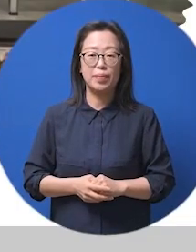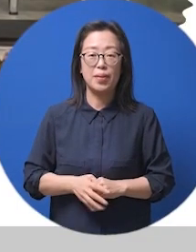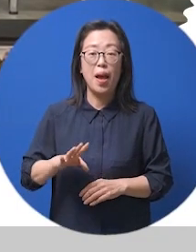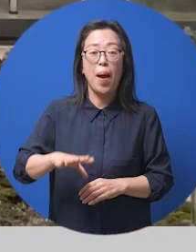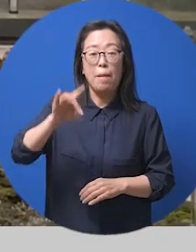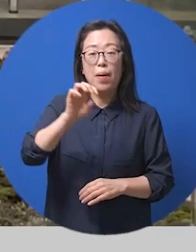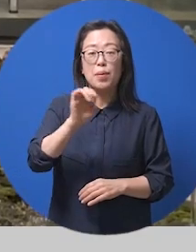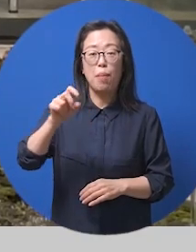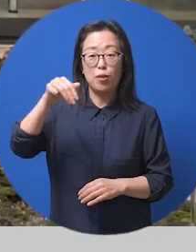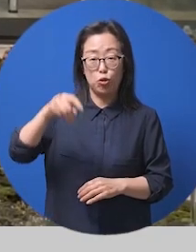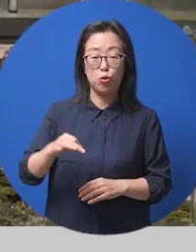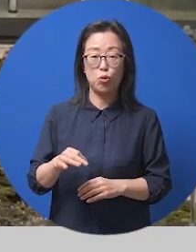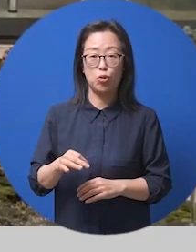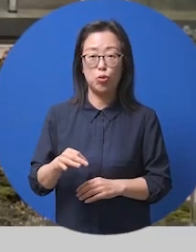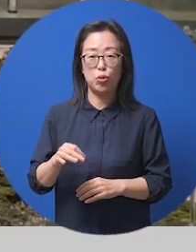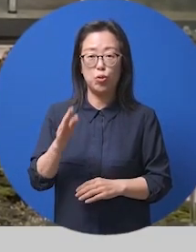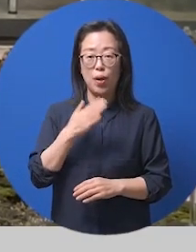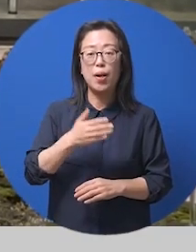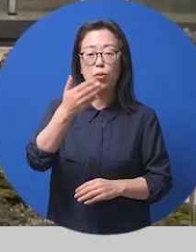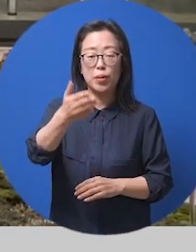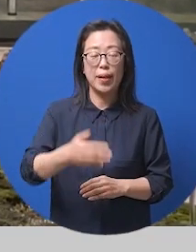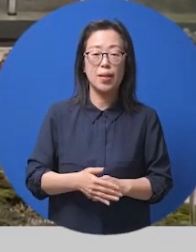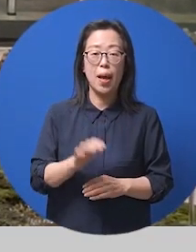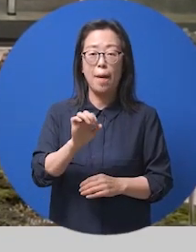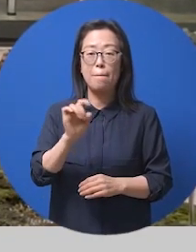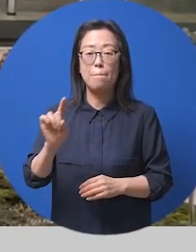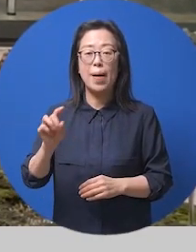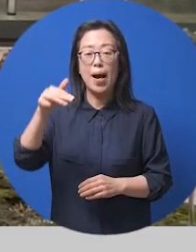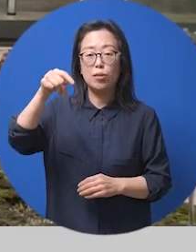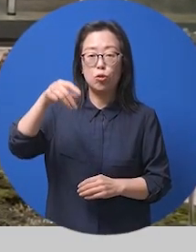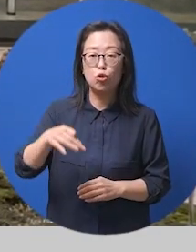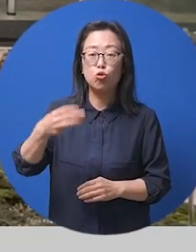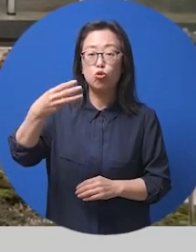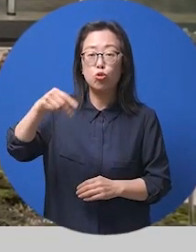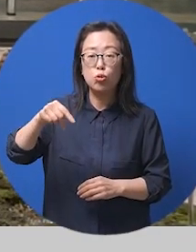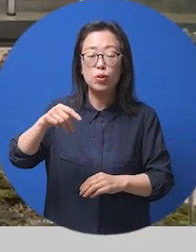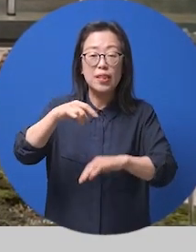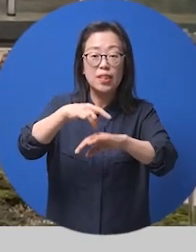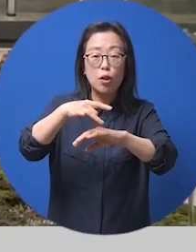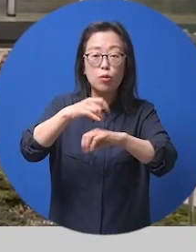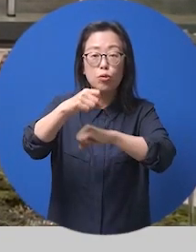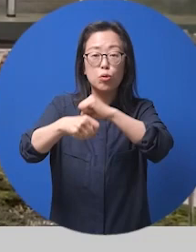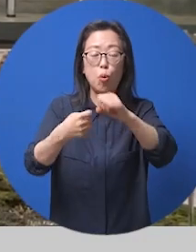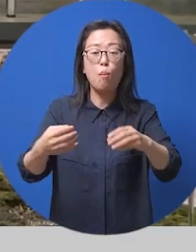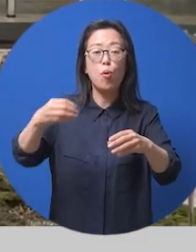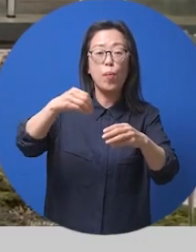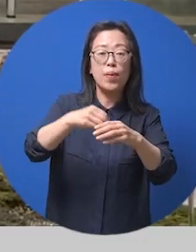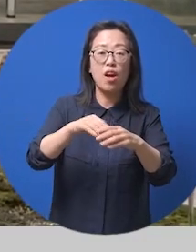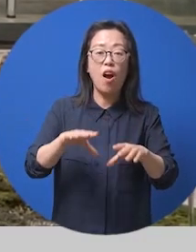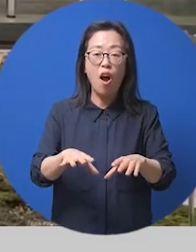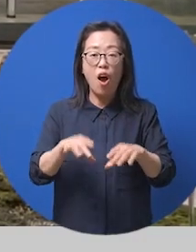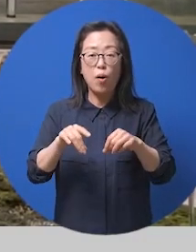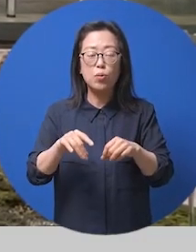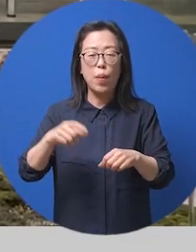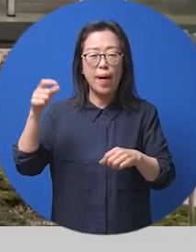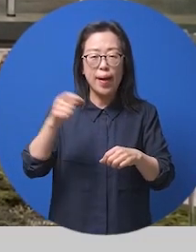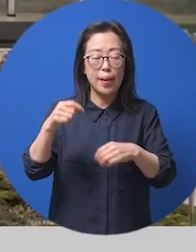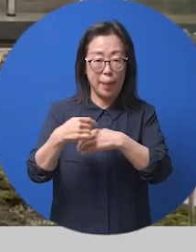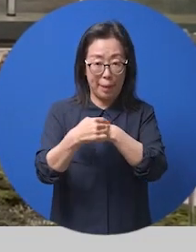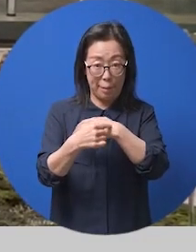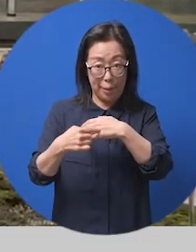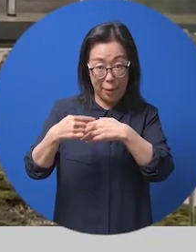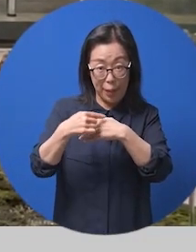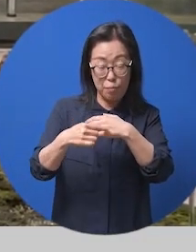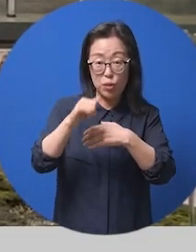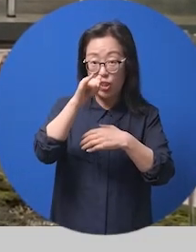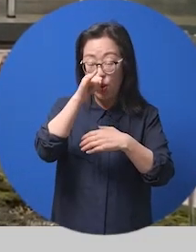먼저 파충류에 대해서 알아보도록 하겠습니다. 파충류는 척추동물에 속하는 생물로서 건조하고 강인한 피부를 이루고 있는